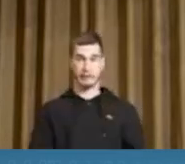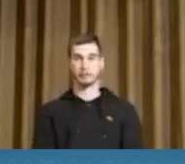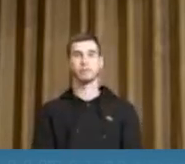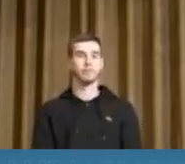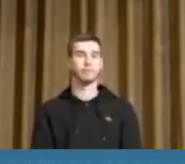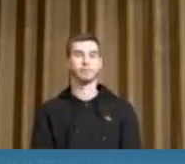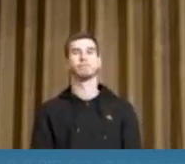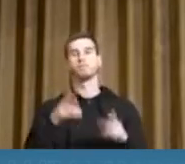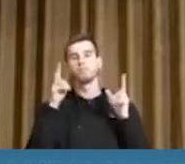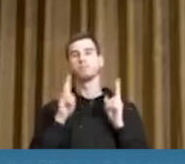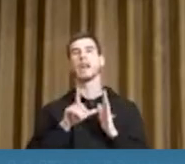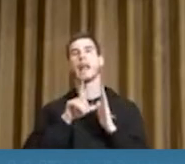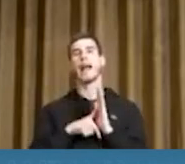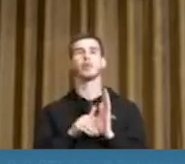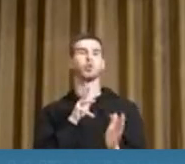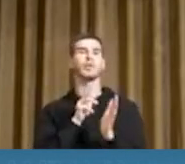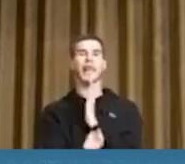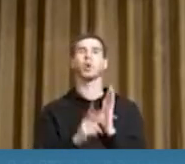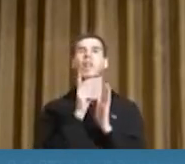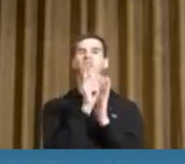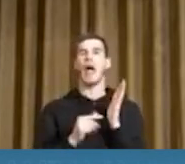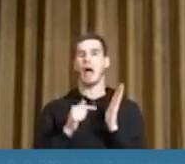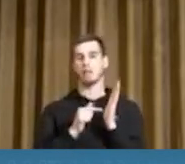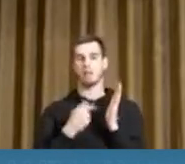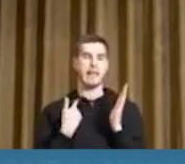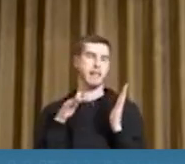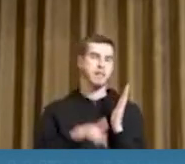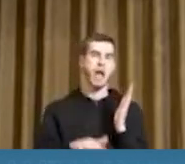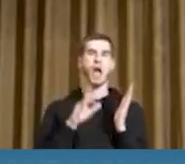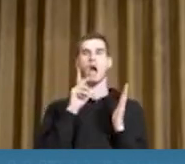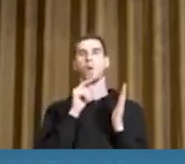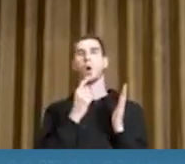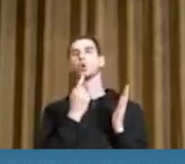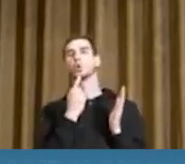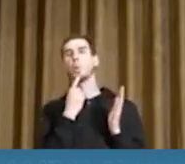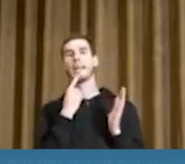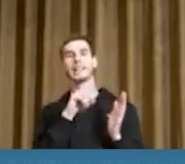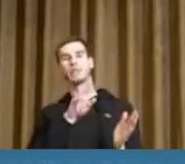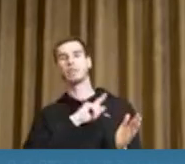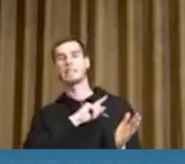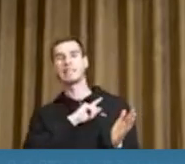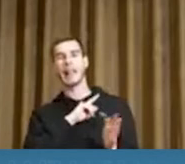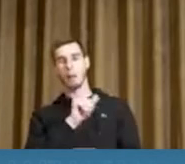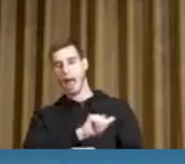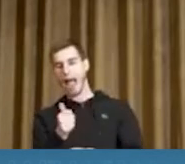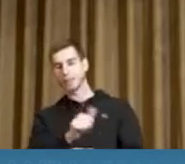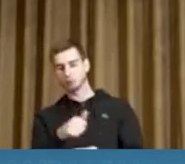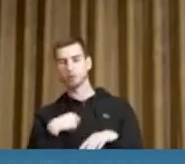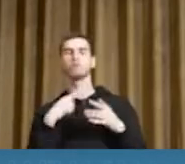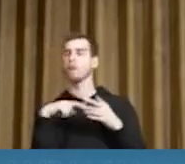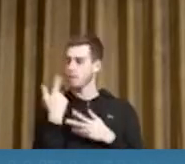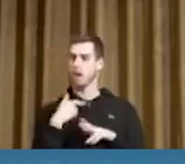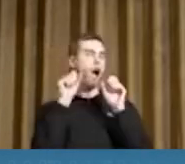korrespondierenden leistungsdiagnostischen Daten dazu haben. Also wir können letztendlich diese subjektive Selbsteinschätzung dann auch